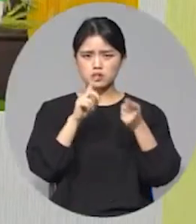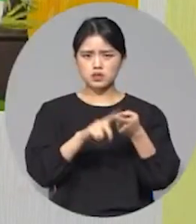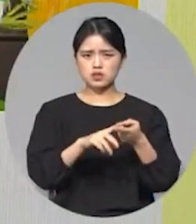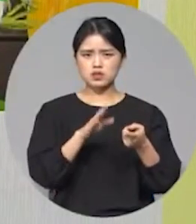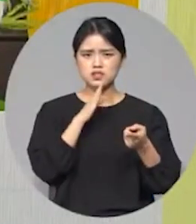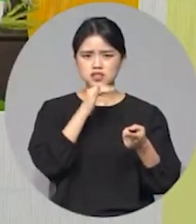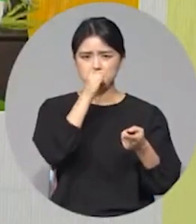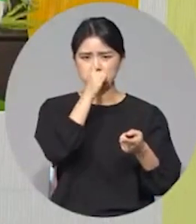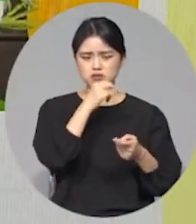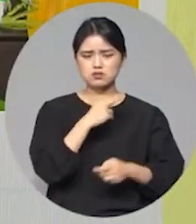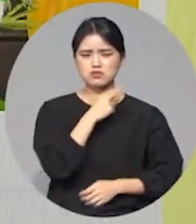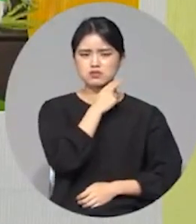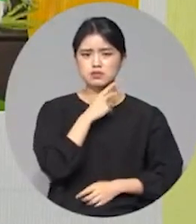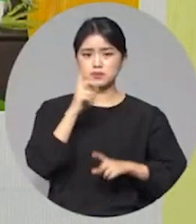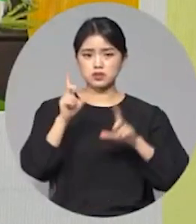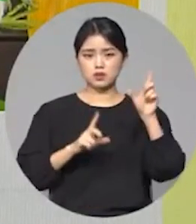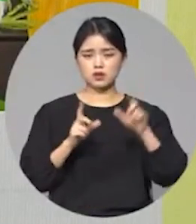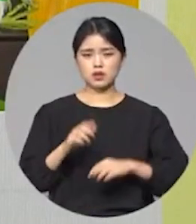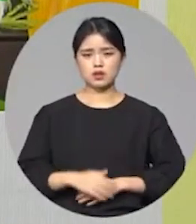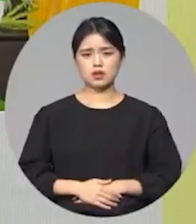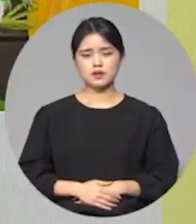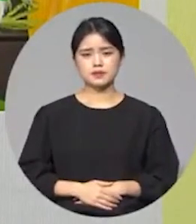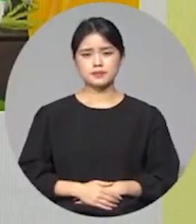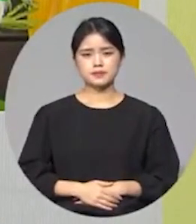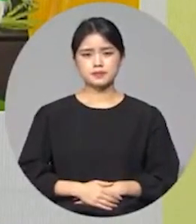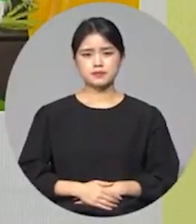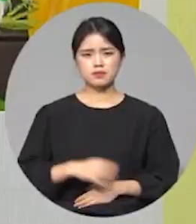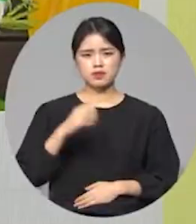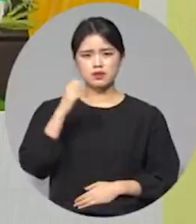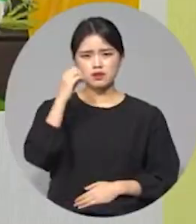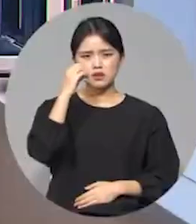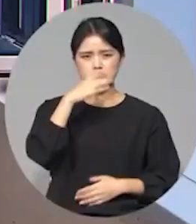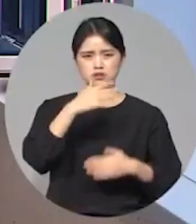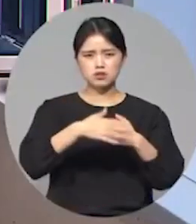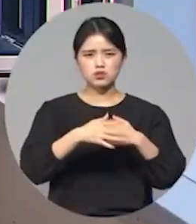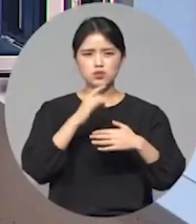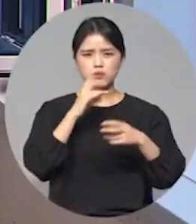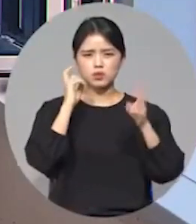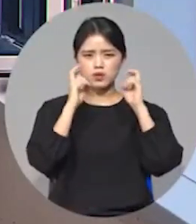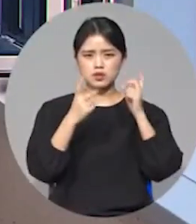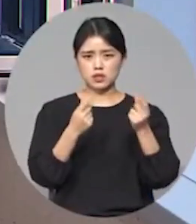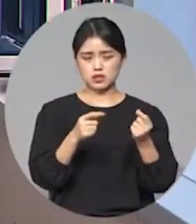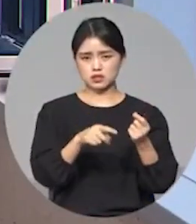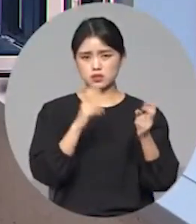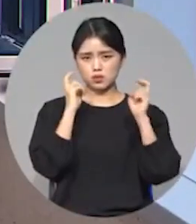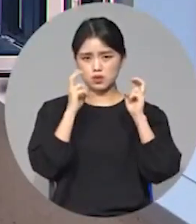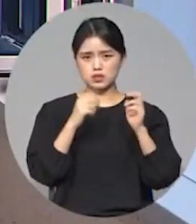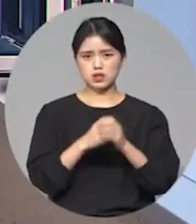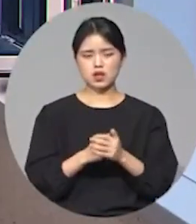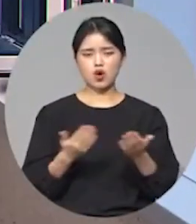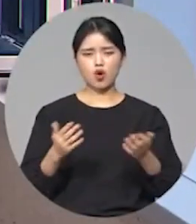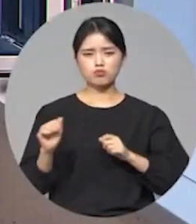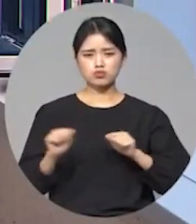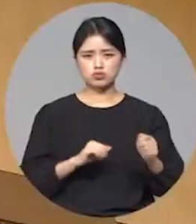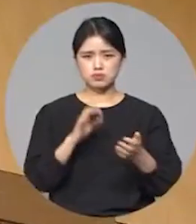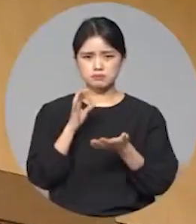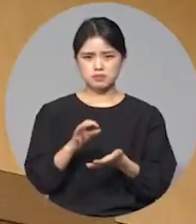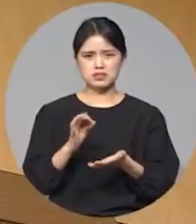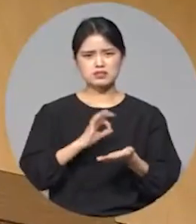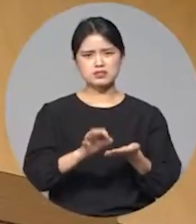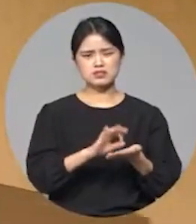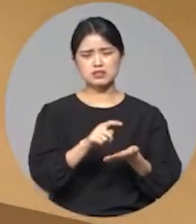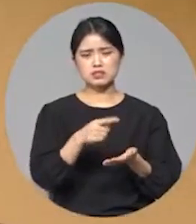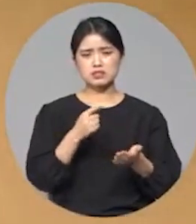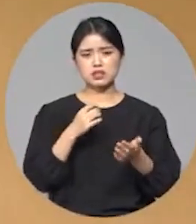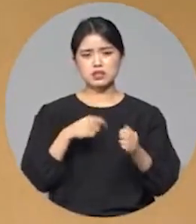있었는지도 의심스러운 상황. 사실상 페이퍼 컴퍼니에 가까운 이 업체에 유독 업무 추진비가 집중된 이유에